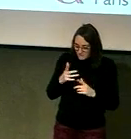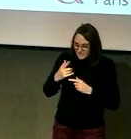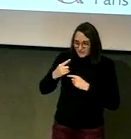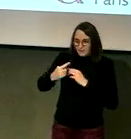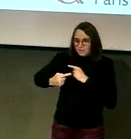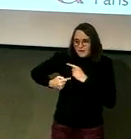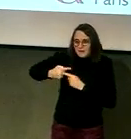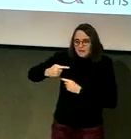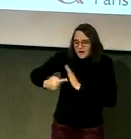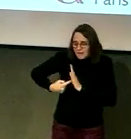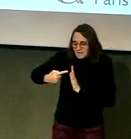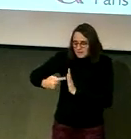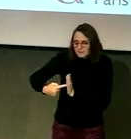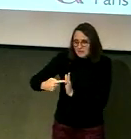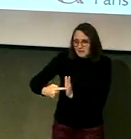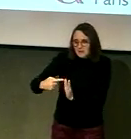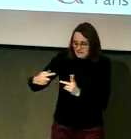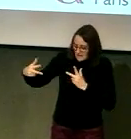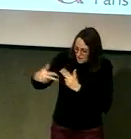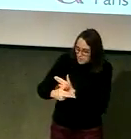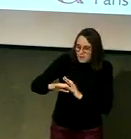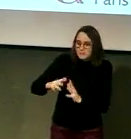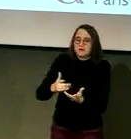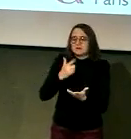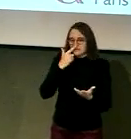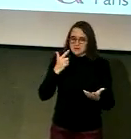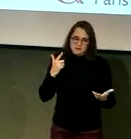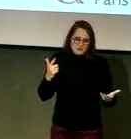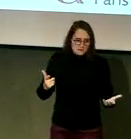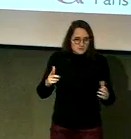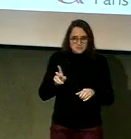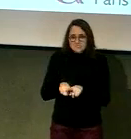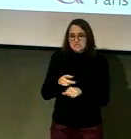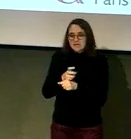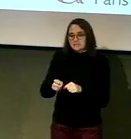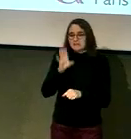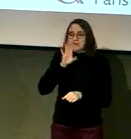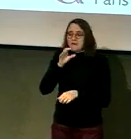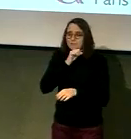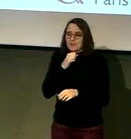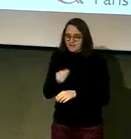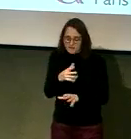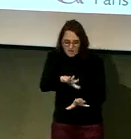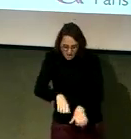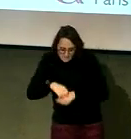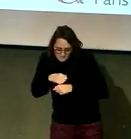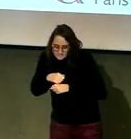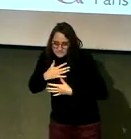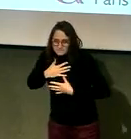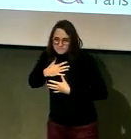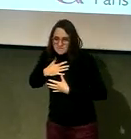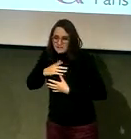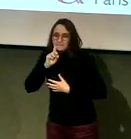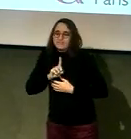schéma à travers les générations, avec ce risque aussi que la grand-mère accapare l'enfant et tente d'effacer